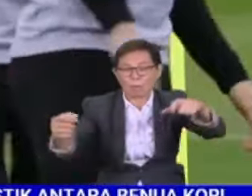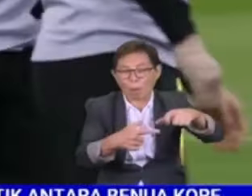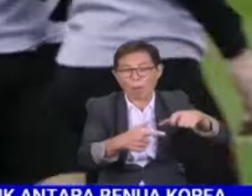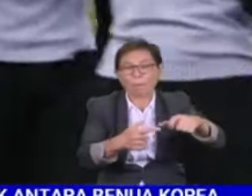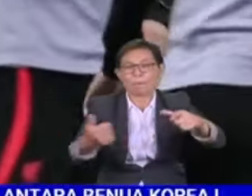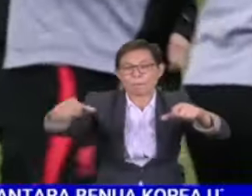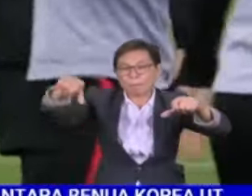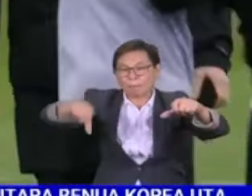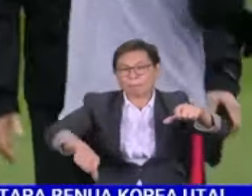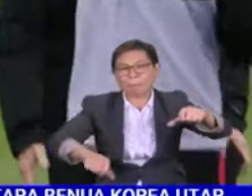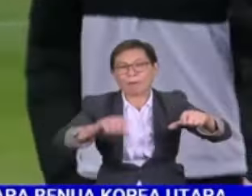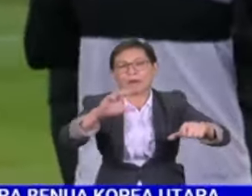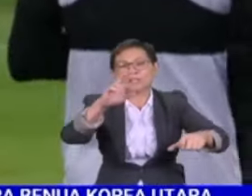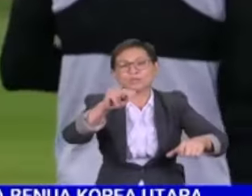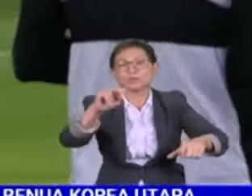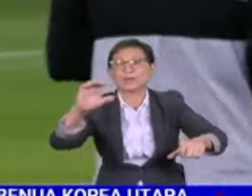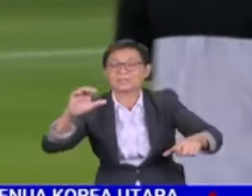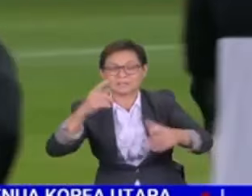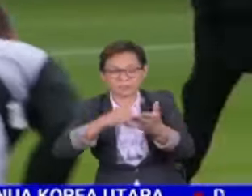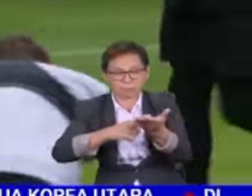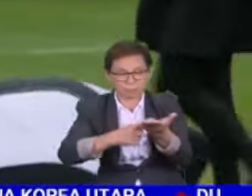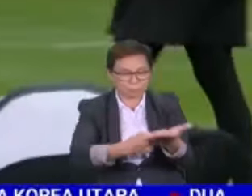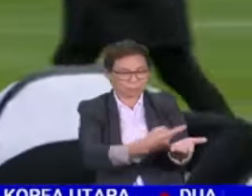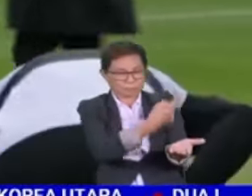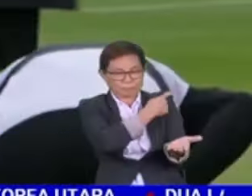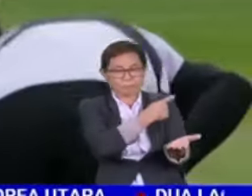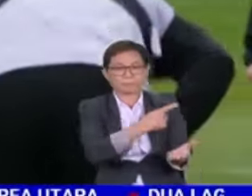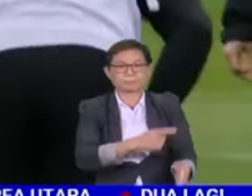ketika menewaskan Newcastle minggu lalu.